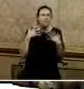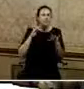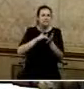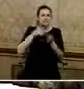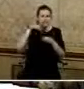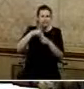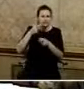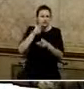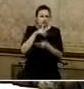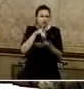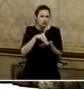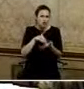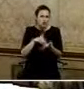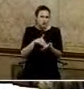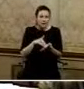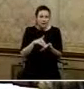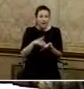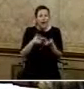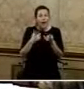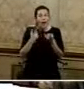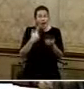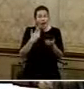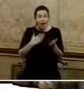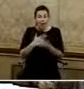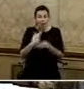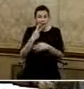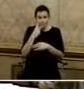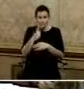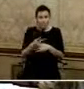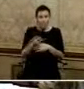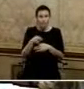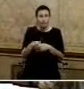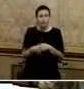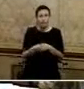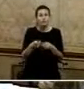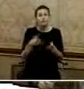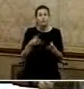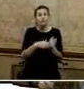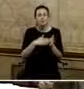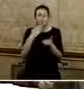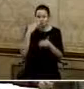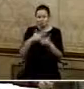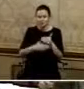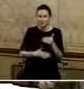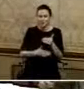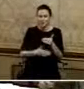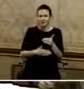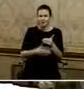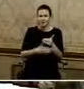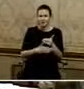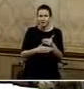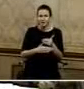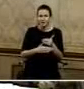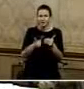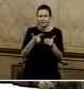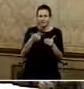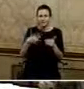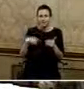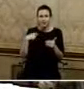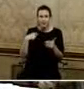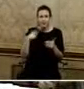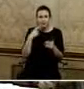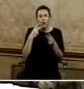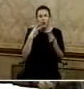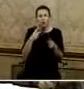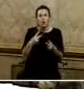i sve što je već potreba. Naime, ako pogledamo kako se, recimo, u zadnjih 25 godina,